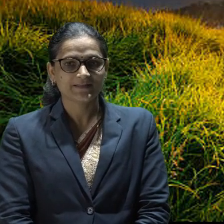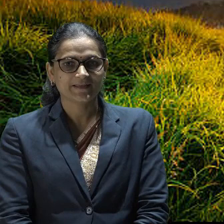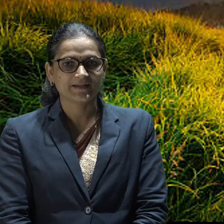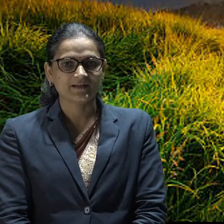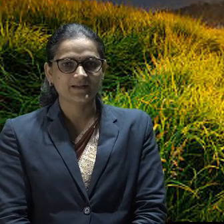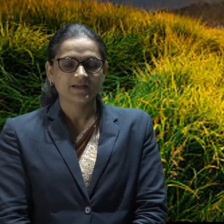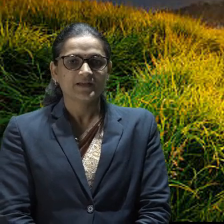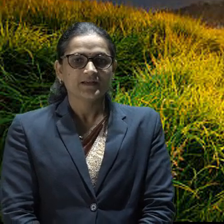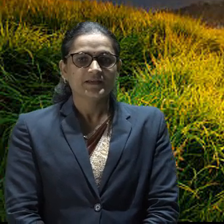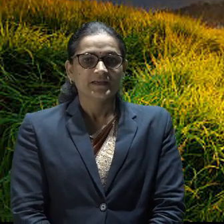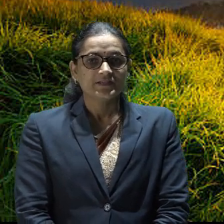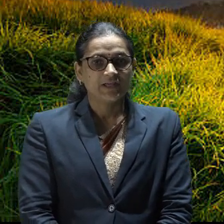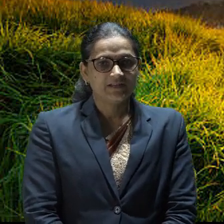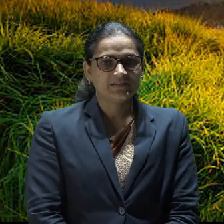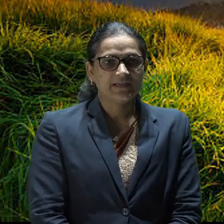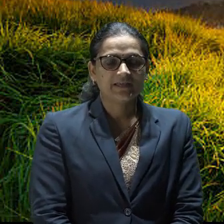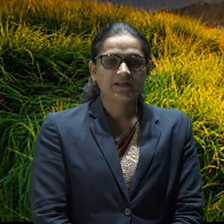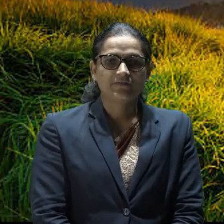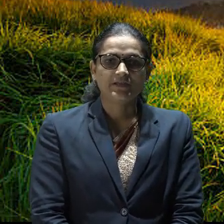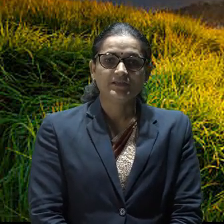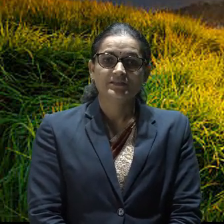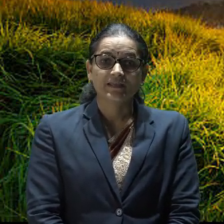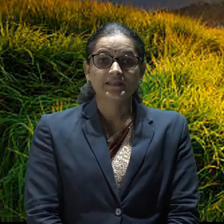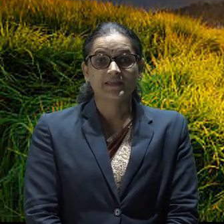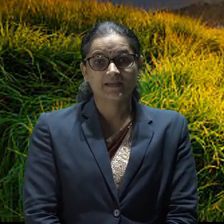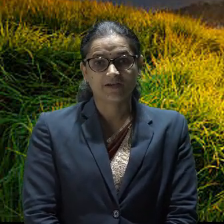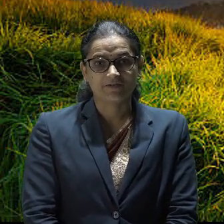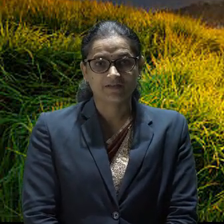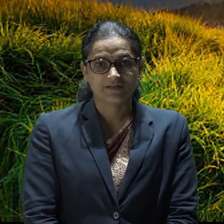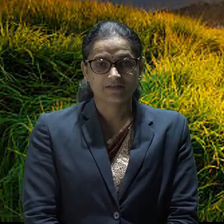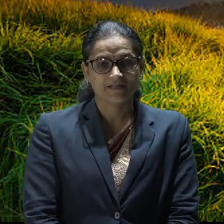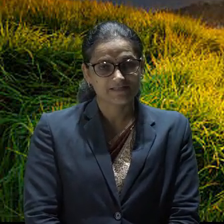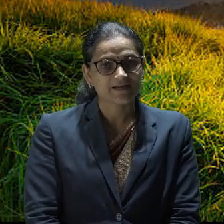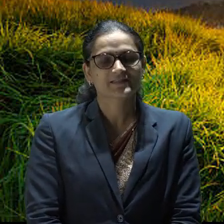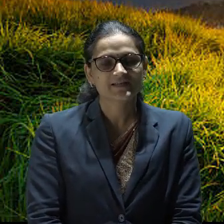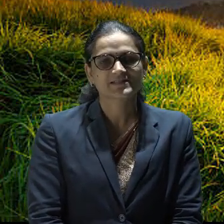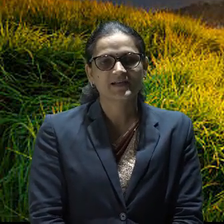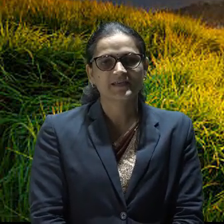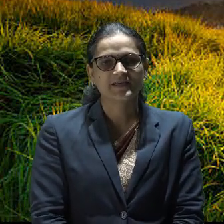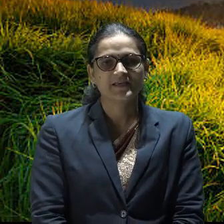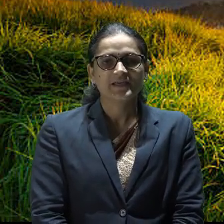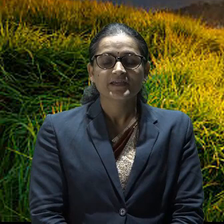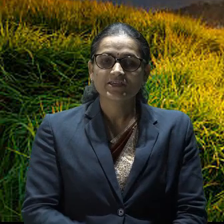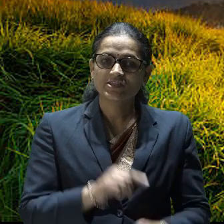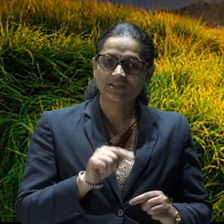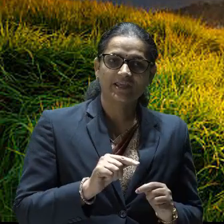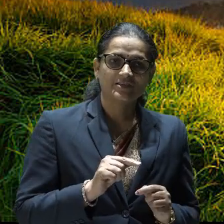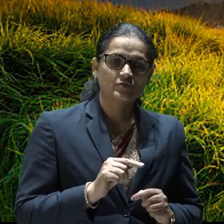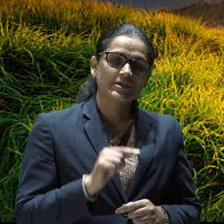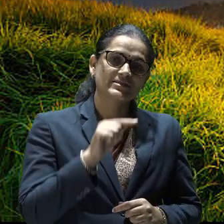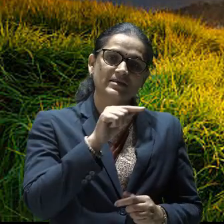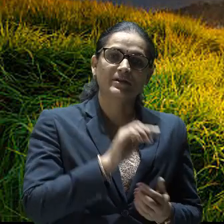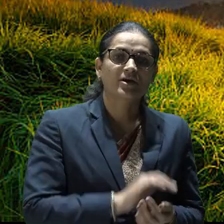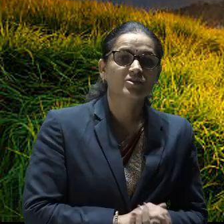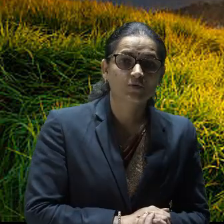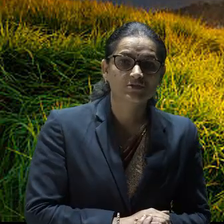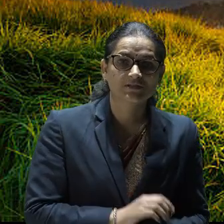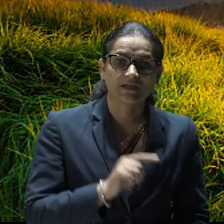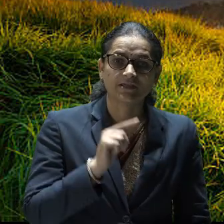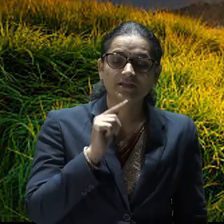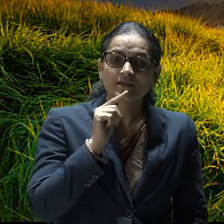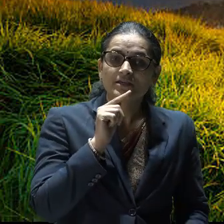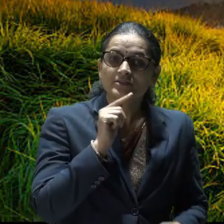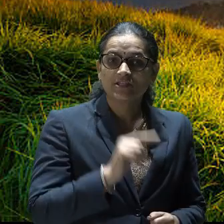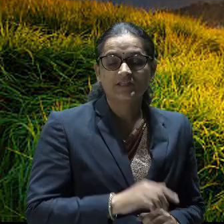तुम्हाला माहित आहे का, जे न देखे रवी ते देखे कवी। याचा अर्थ असा आहे की जिथे सूर्याचा प्रकाश